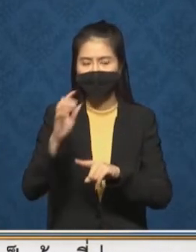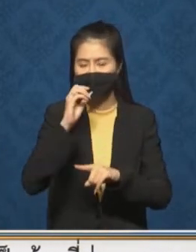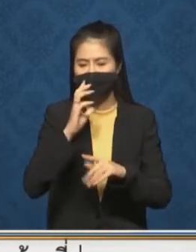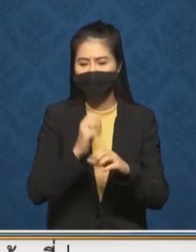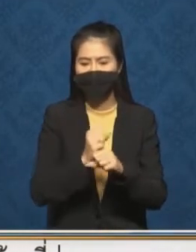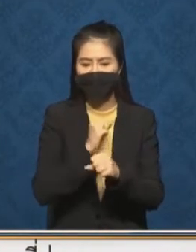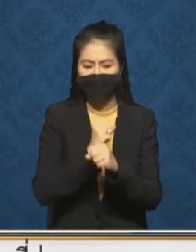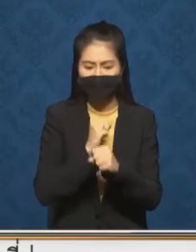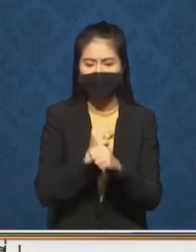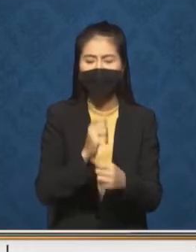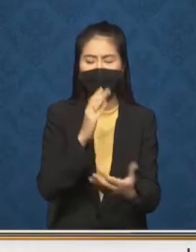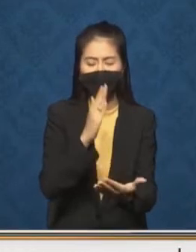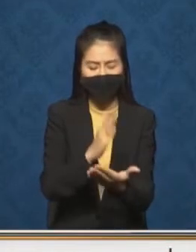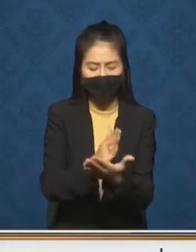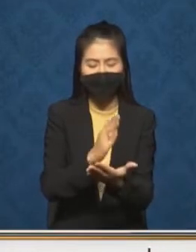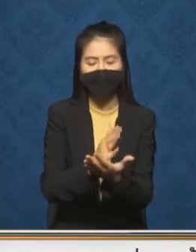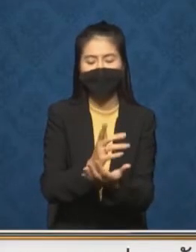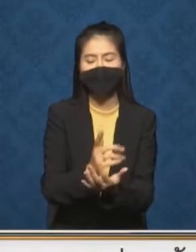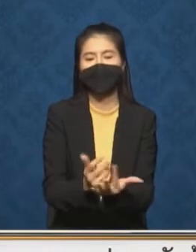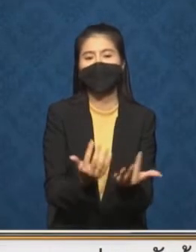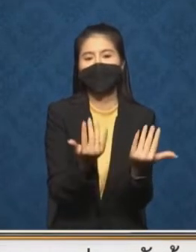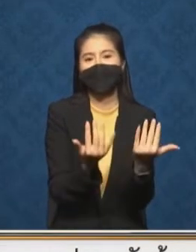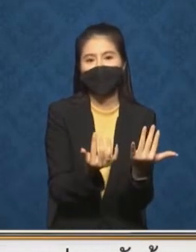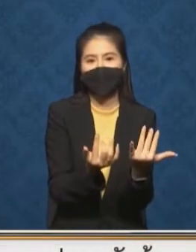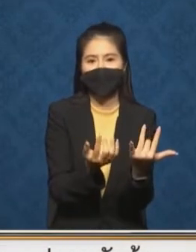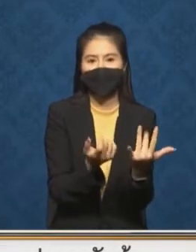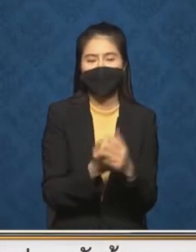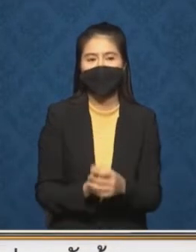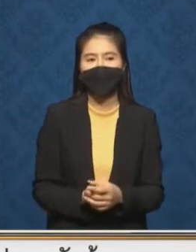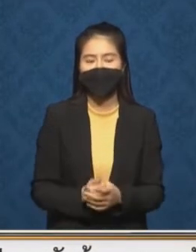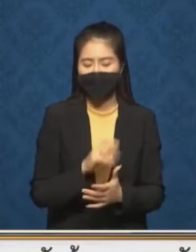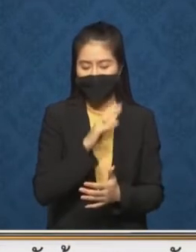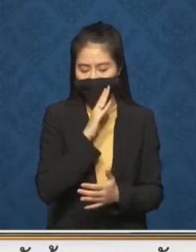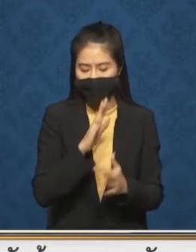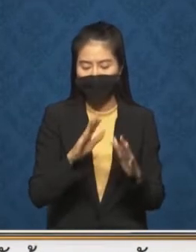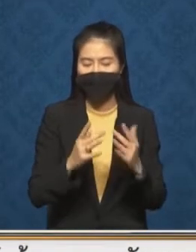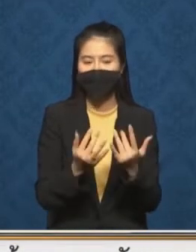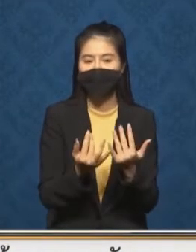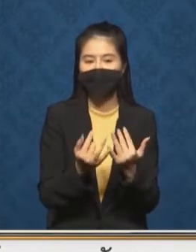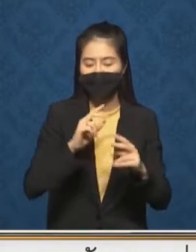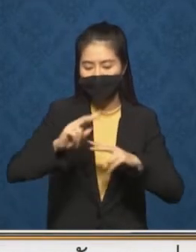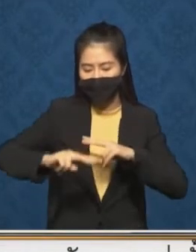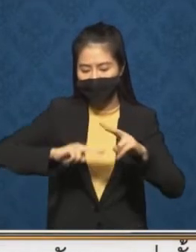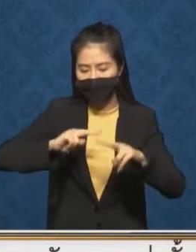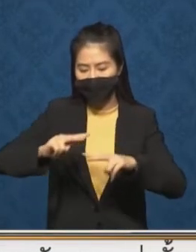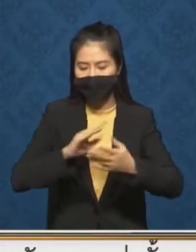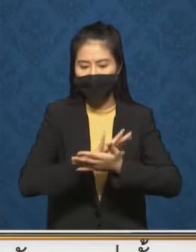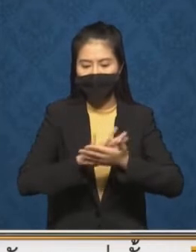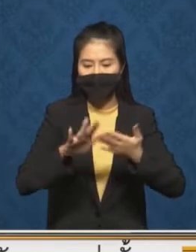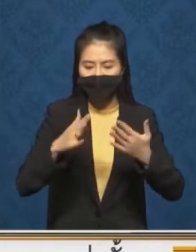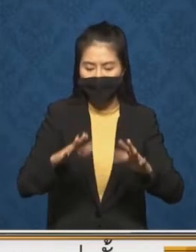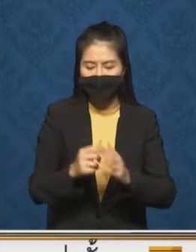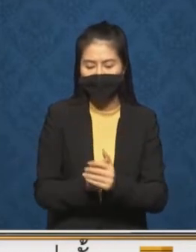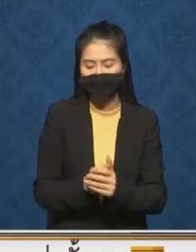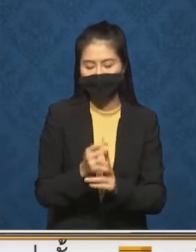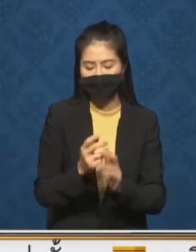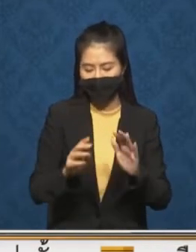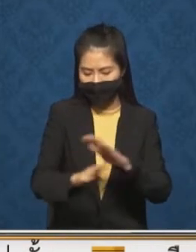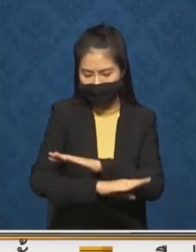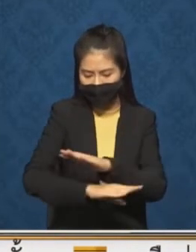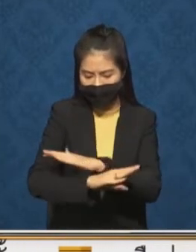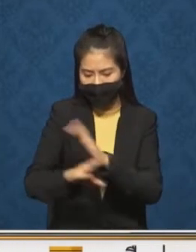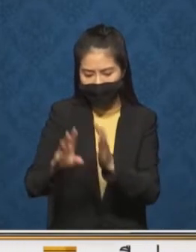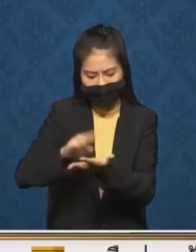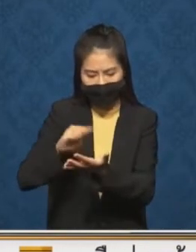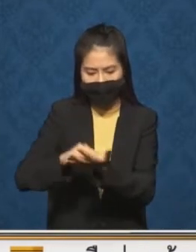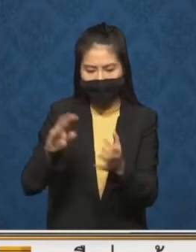อกใหจำนายคดีไปก่อนจนกว่าสำรวจรวมเสร็แล้เสร็แล้วมพสูรวเป็พ้นที่ของใคร